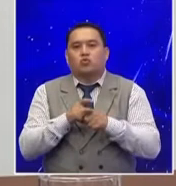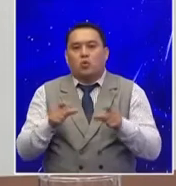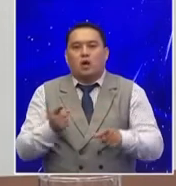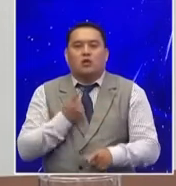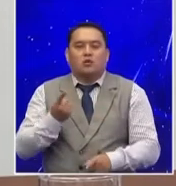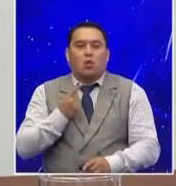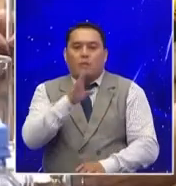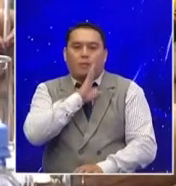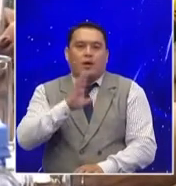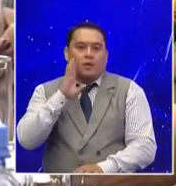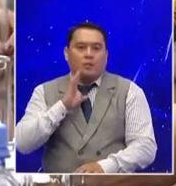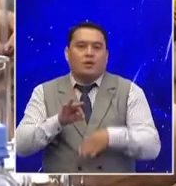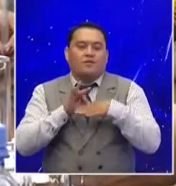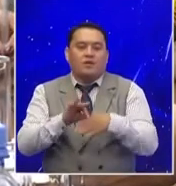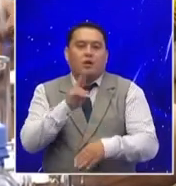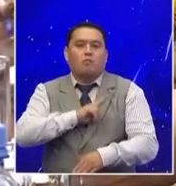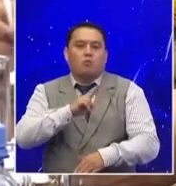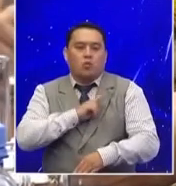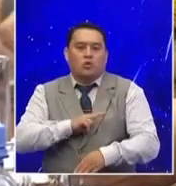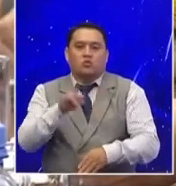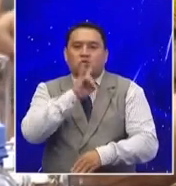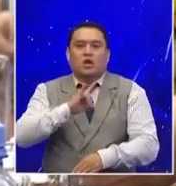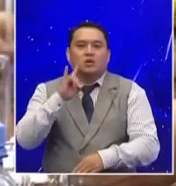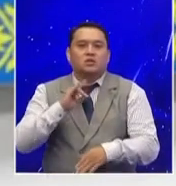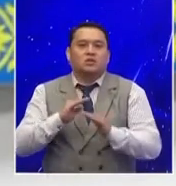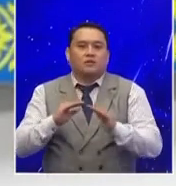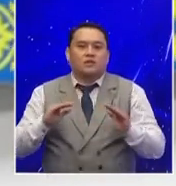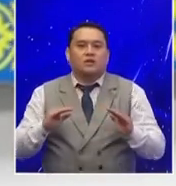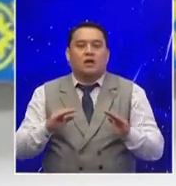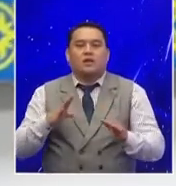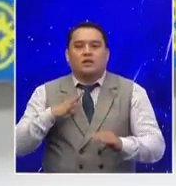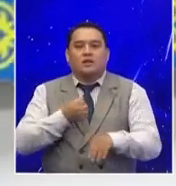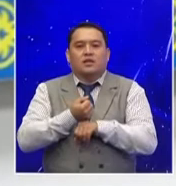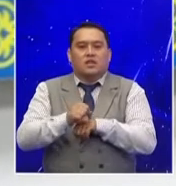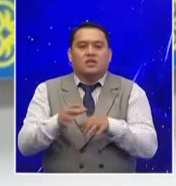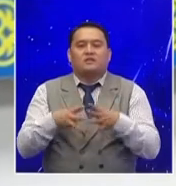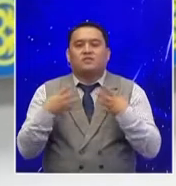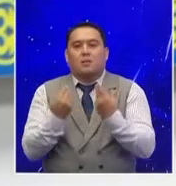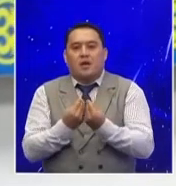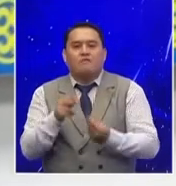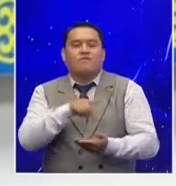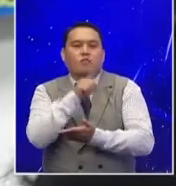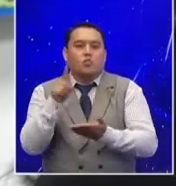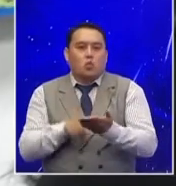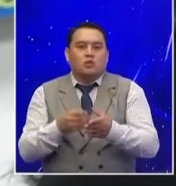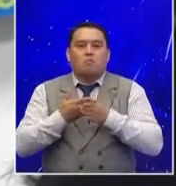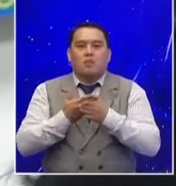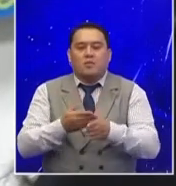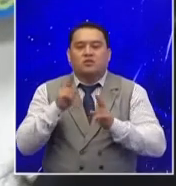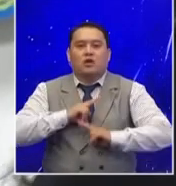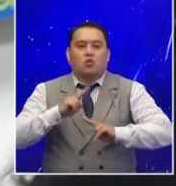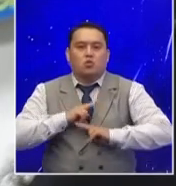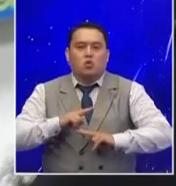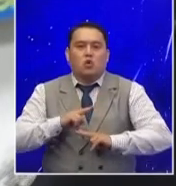одиноких матерей. Проводится работа по оказанию помощи женщинам и девочкам, ставшим жертвами насилия в семье. В этом вопросе помогает сотрудничество с